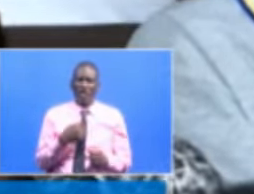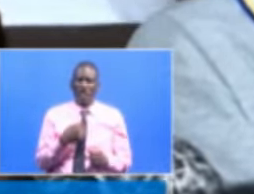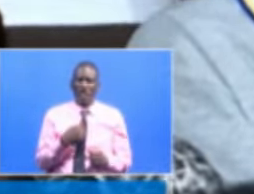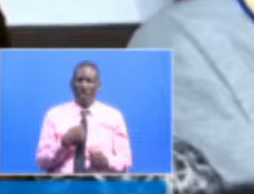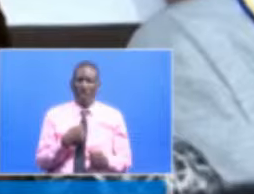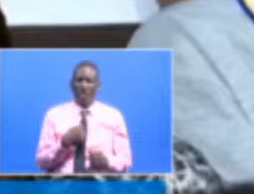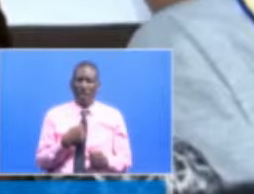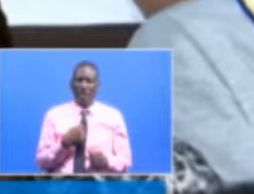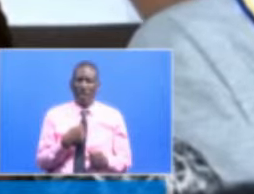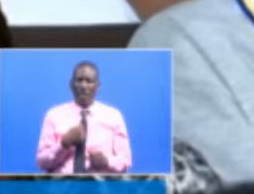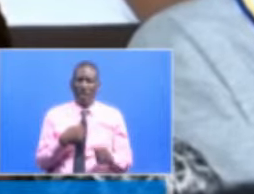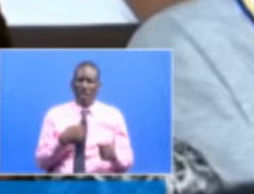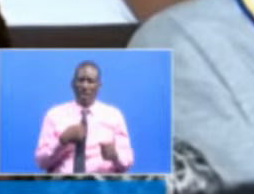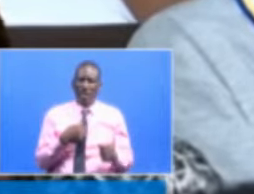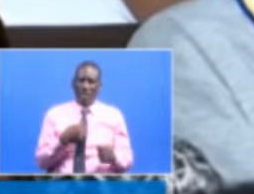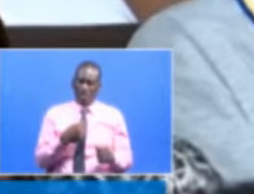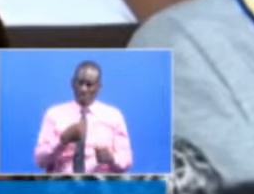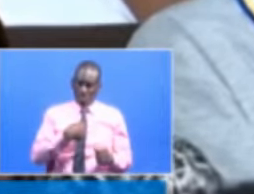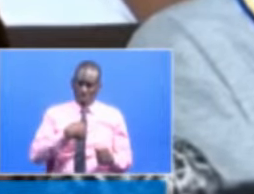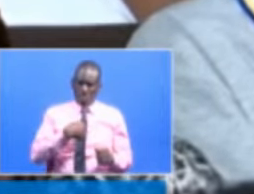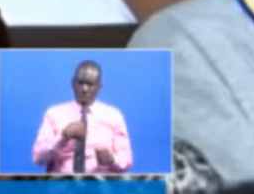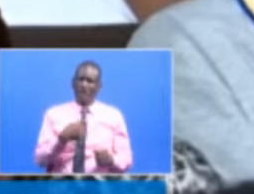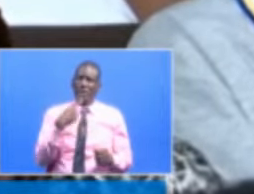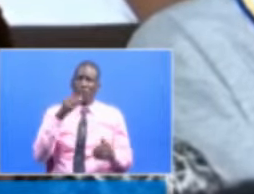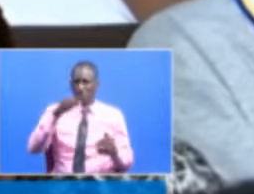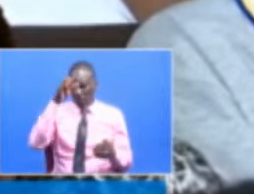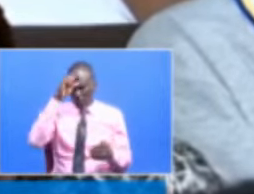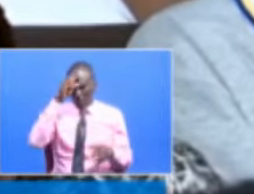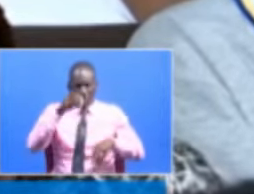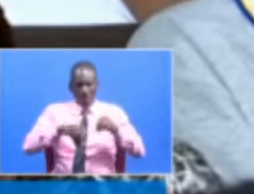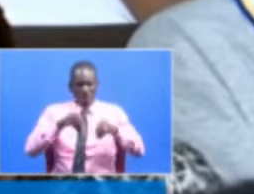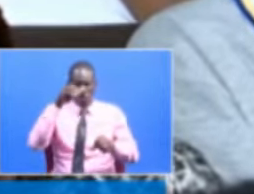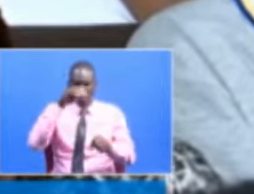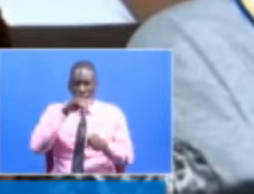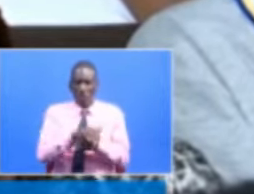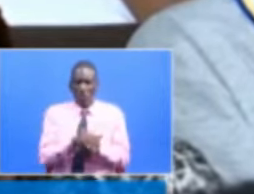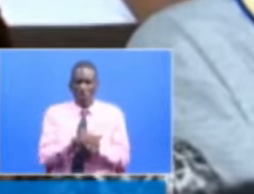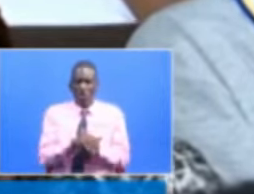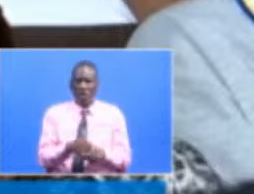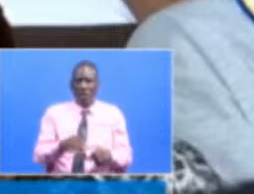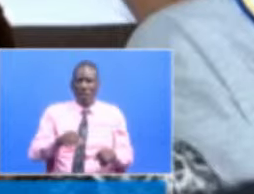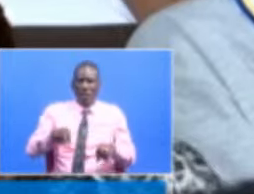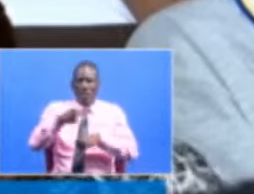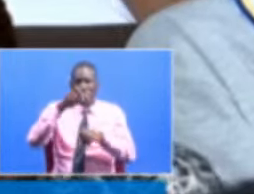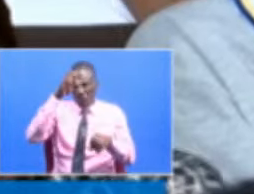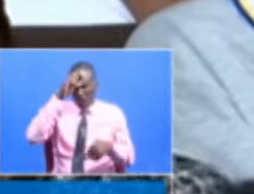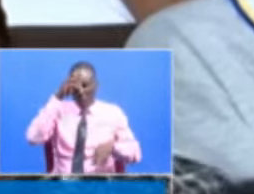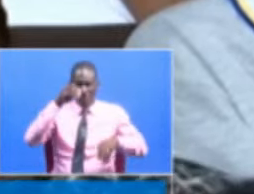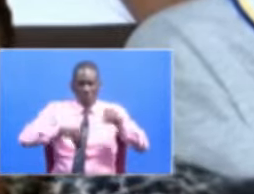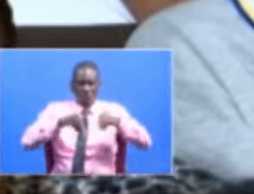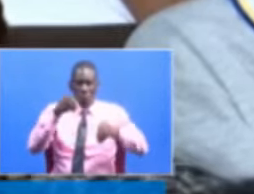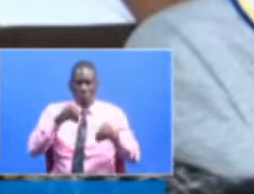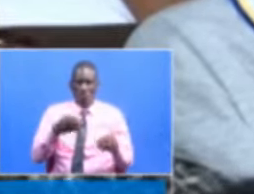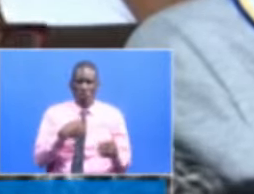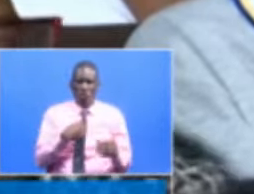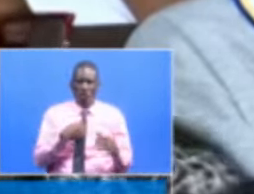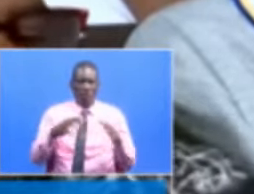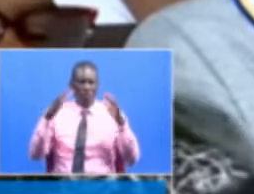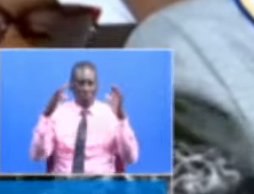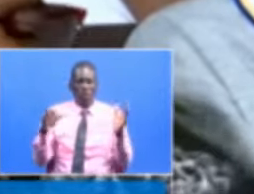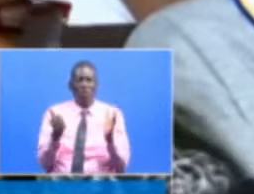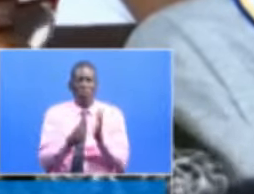kama Kalapata nasema kwamba serikali wamechangia pakubwa. Serikali ya kitaifa wamechangia kuwa na janga